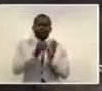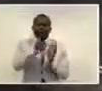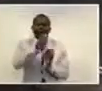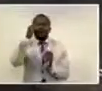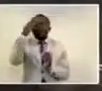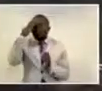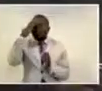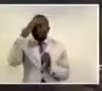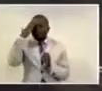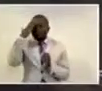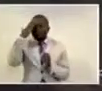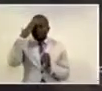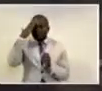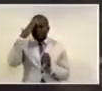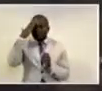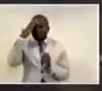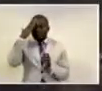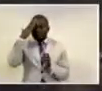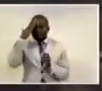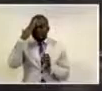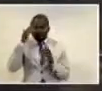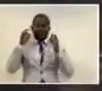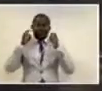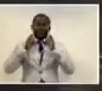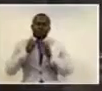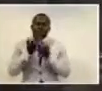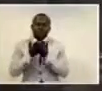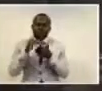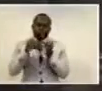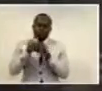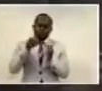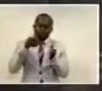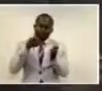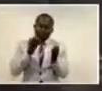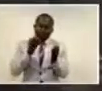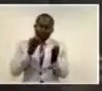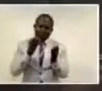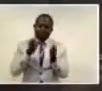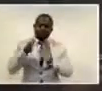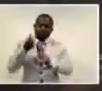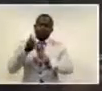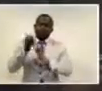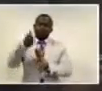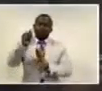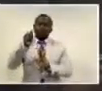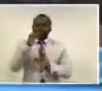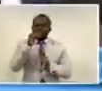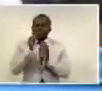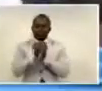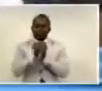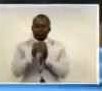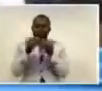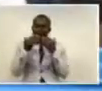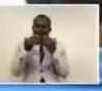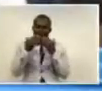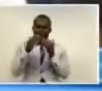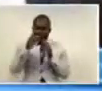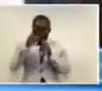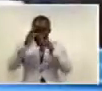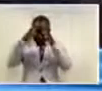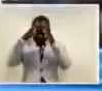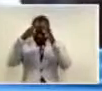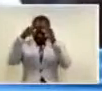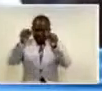Rero meya birashaka mubikurikirane muzabikemure. Nawe hutisha amagambo. Murakoze Perezida wa Repubulika.